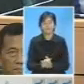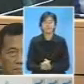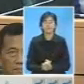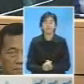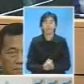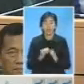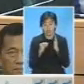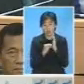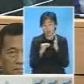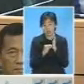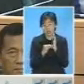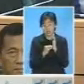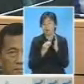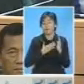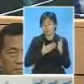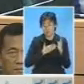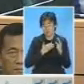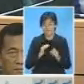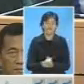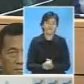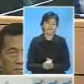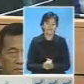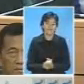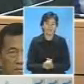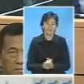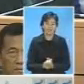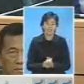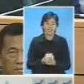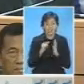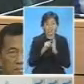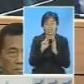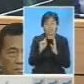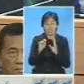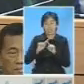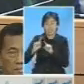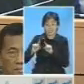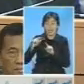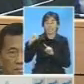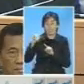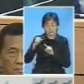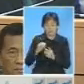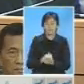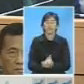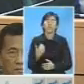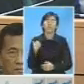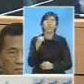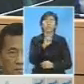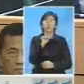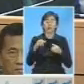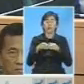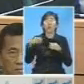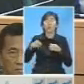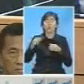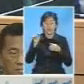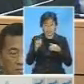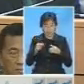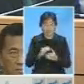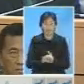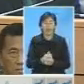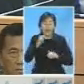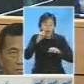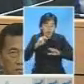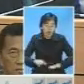ในกรุงเทพมหานครของผมนั้น10เขตที่มีสมาชิกสภาผู้แทนราษฎรเป็นของพรรคเพื่อไทยครับน้ำ